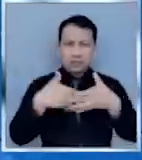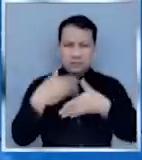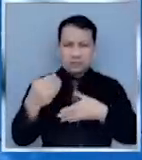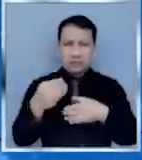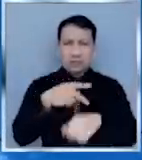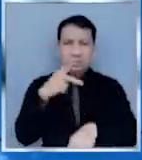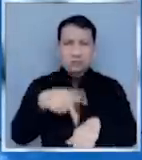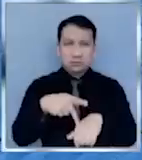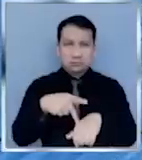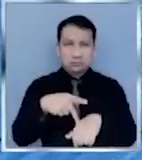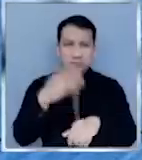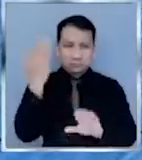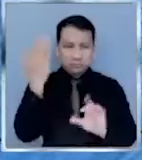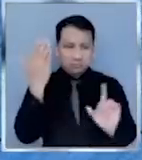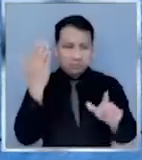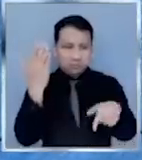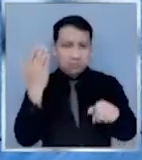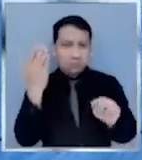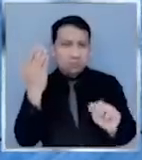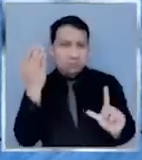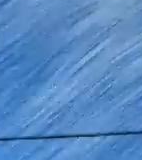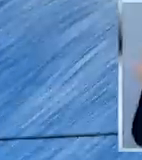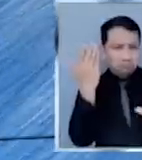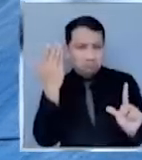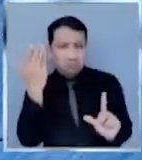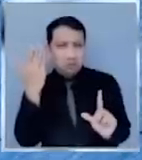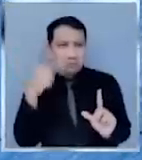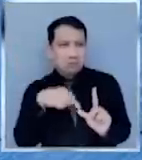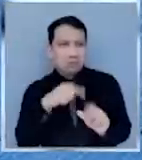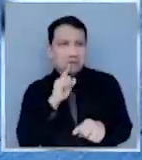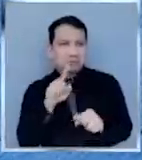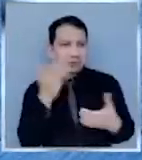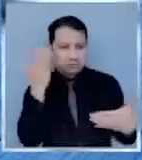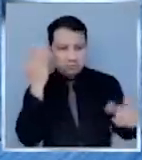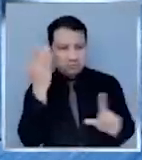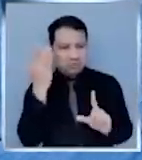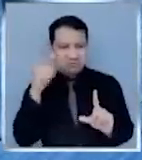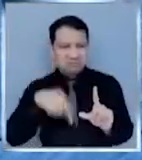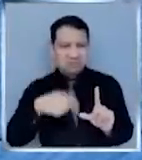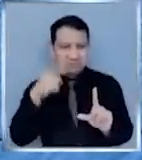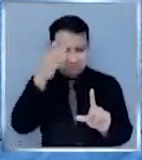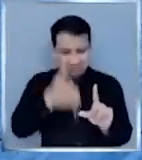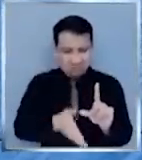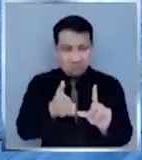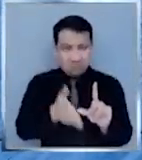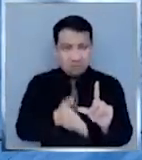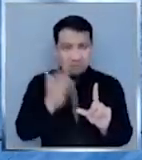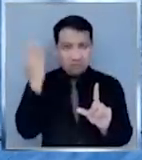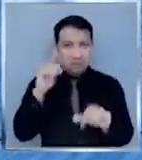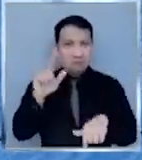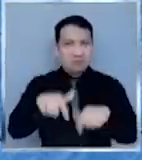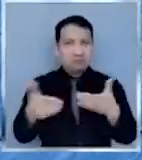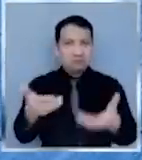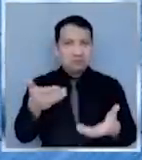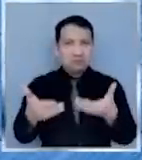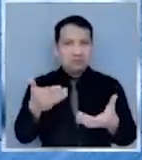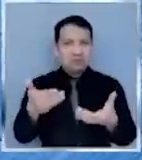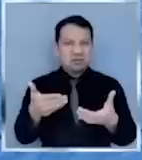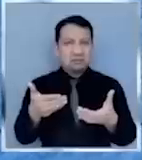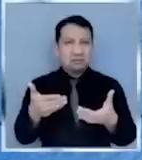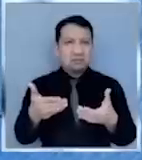PAR. Ayon sa PAGASA, hindi naman ito inaasahang papasok sa ating boundary at mababa rin ang posibilidad na maging isang